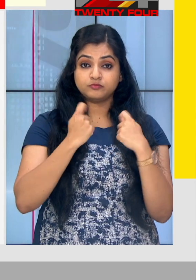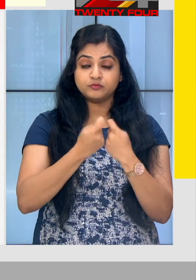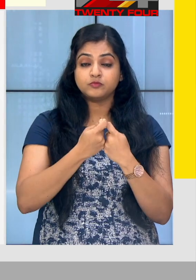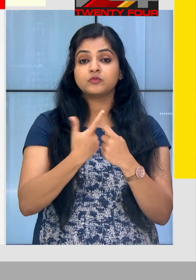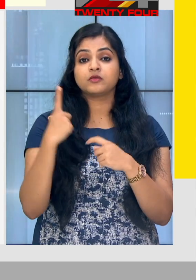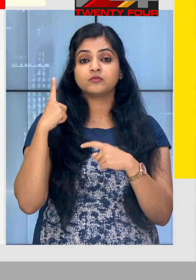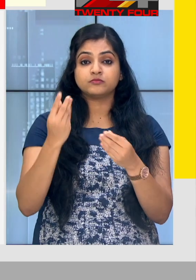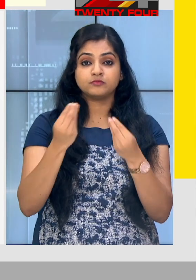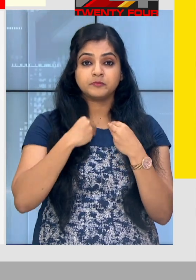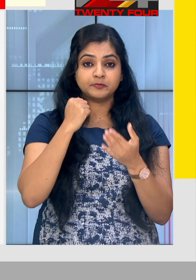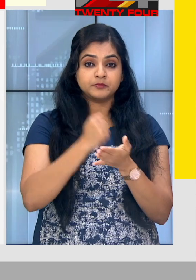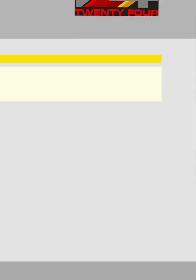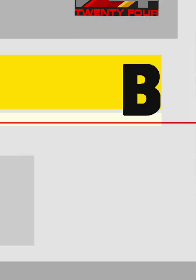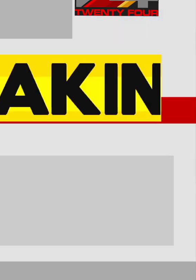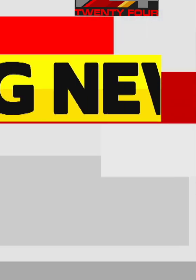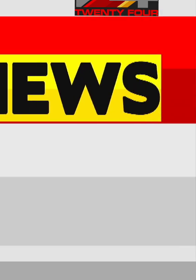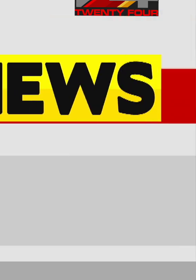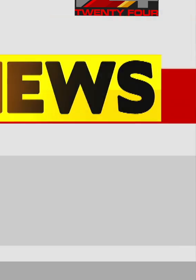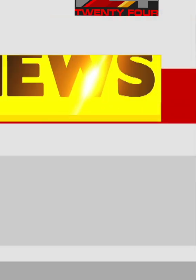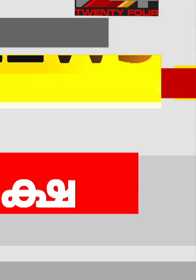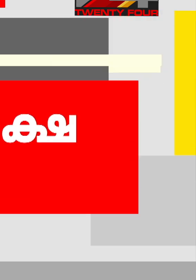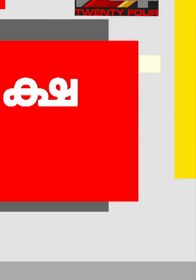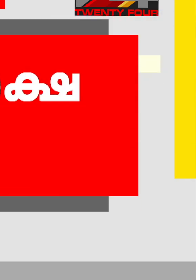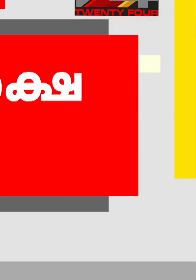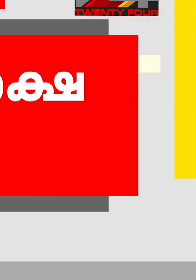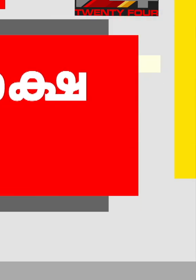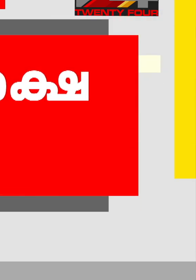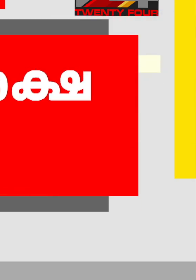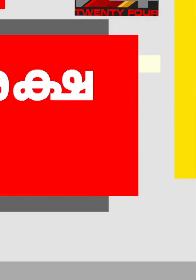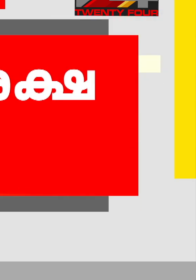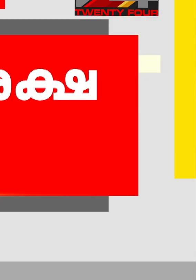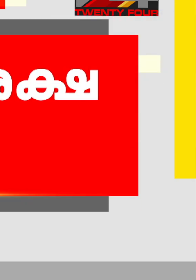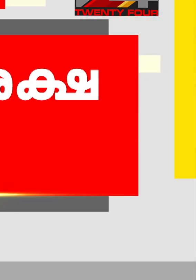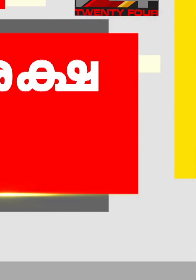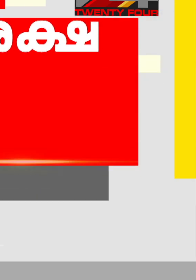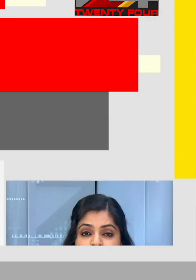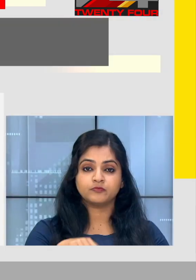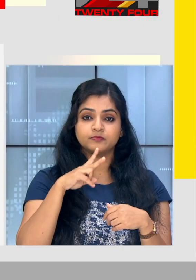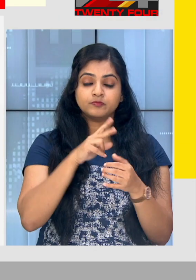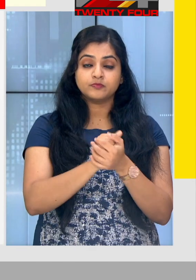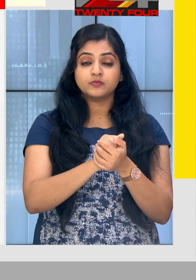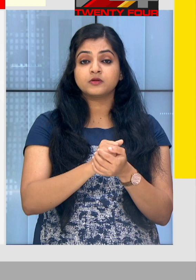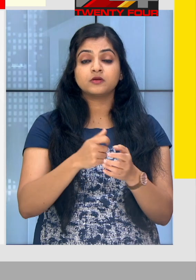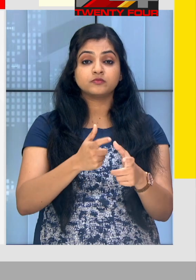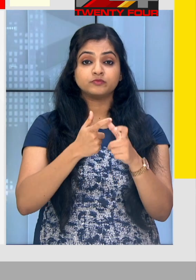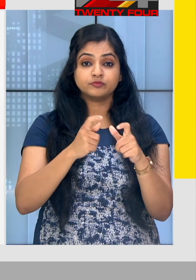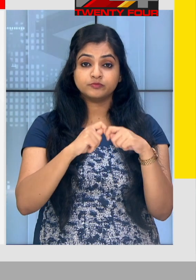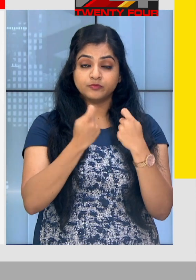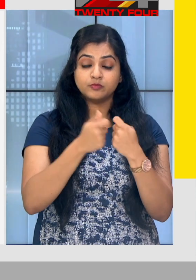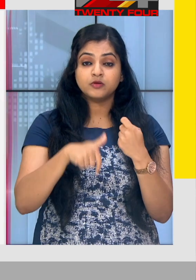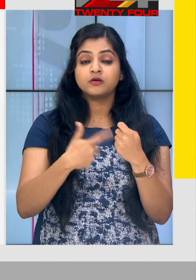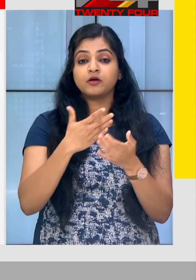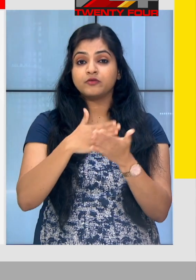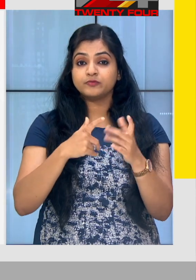ആവശ്യപ്പെട്ടുകൊണ്ടുള്ള കുക്കി വിഭാഗത്തിന്റെ നിലപാട് സുപ്രീം കോടതി തള്ളി. സൈന്യത്തെയോ അർദ്ധസൈനിക വിഭാഗത്തെയോ എവിടെ വിന്യസിക്കണം,